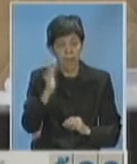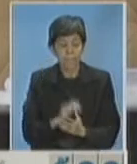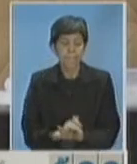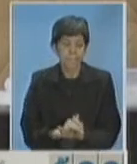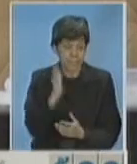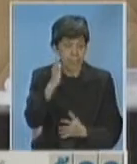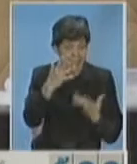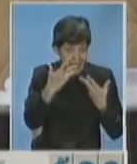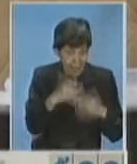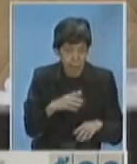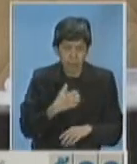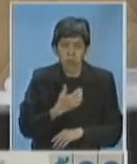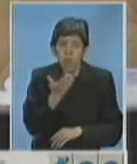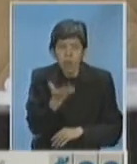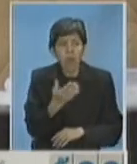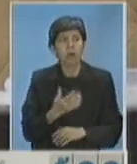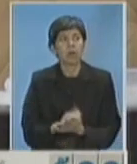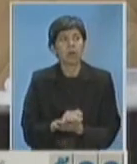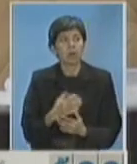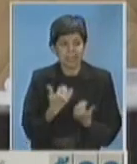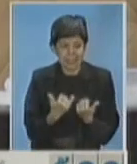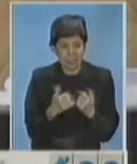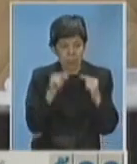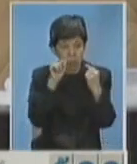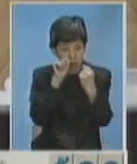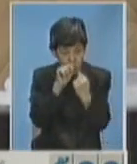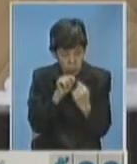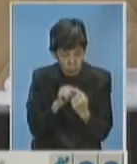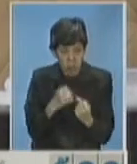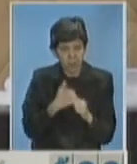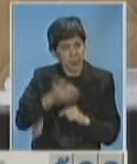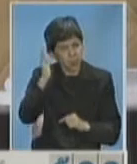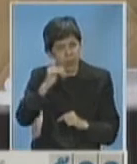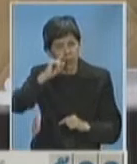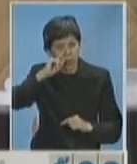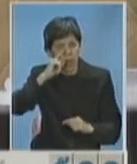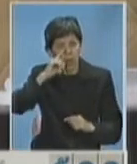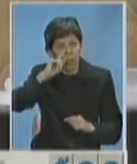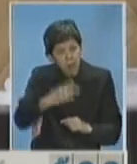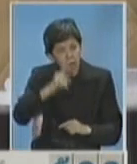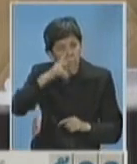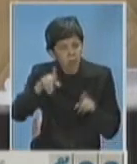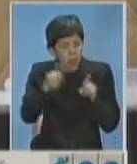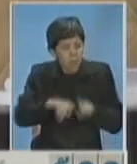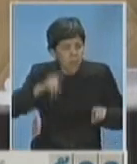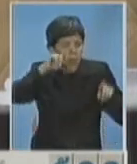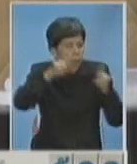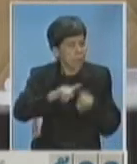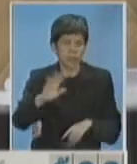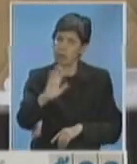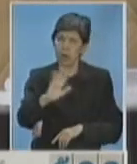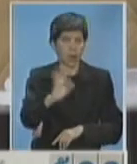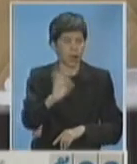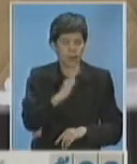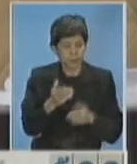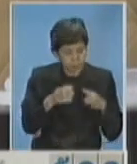ะครับขอความร่วมมือว่าในประเด็นนั้นอย่าให้มีการอภิปรายซ้ำนะครับอันนี้ก็เป็นข้อหาหรือ